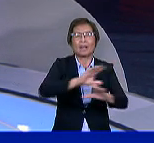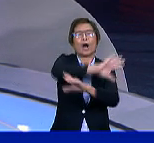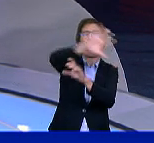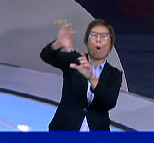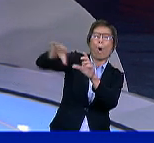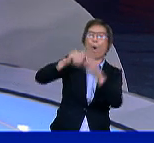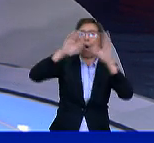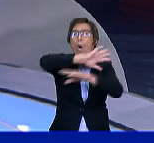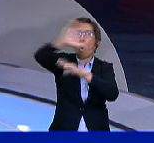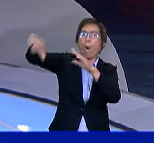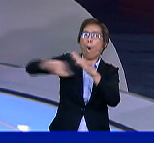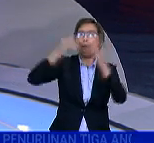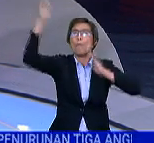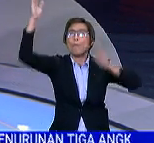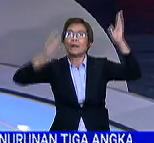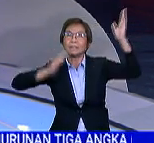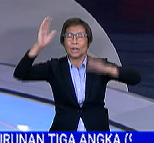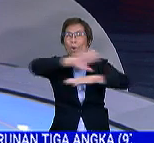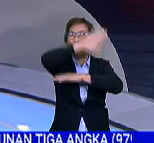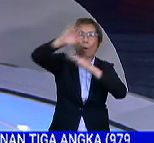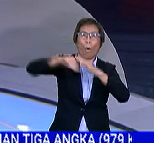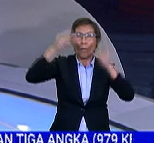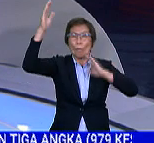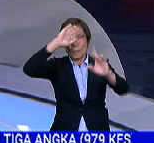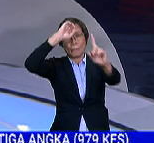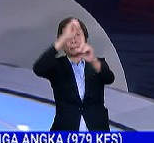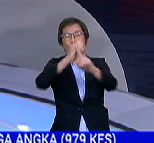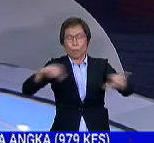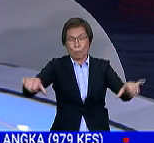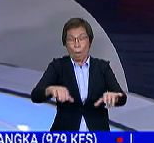keseluruhan negara atau whole of nation dalam misi